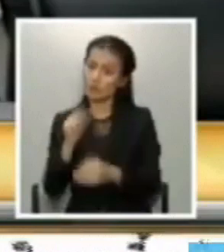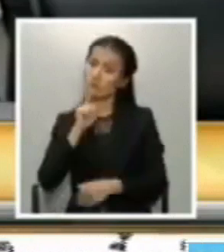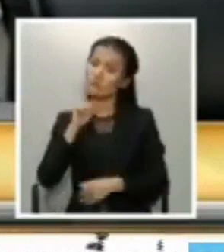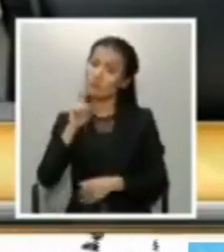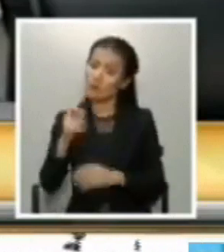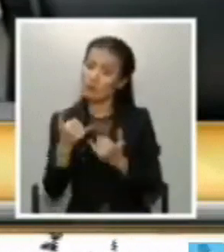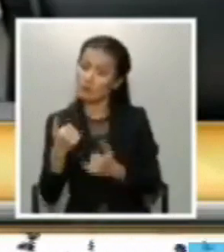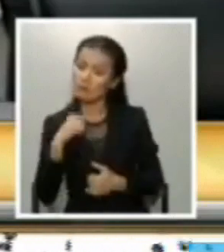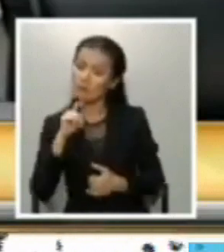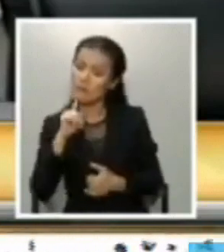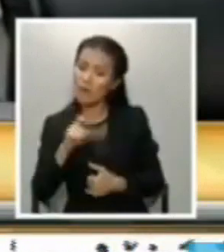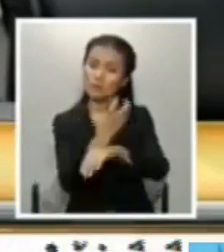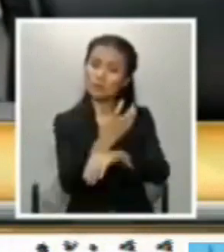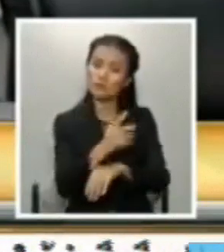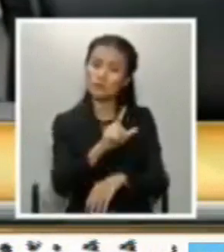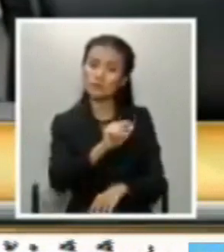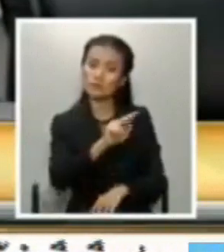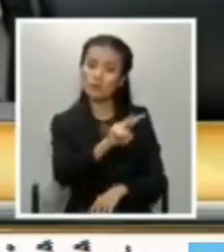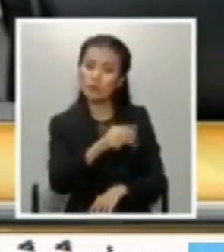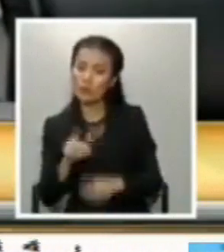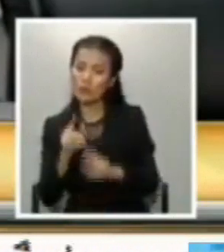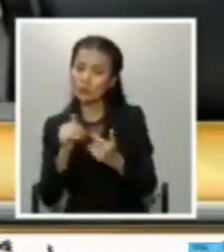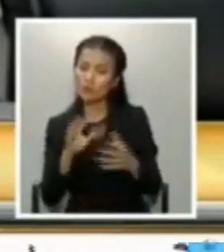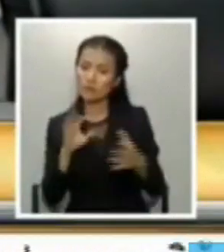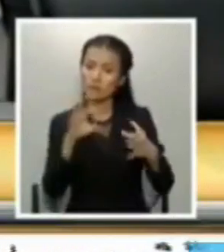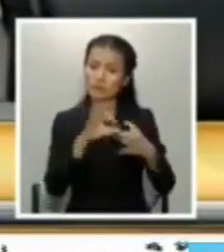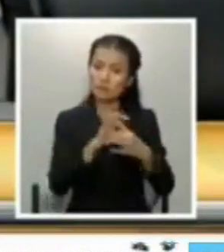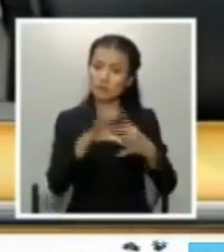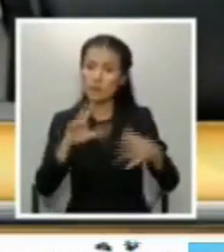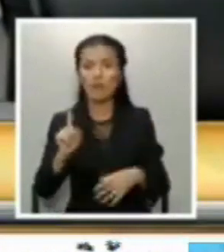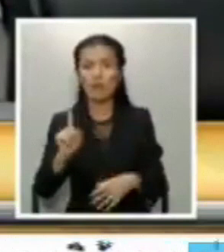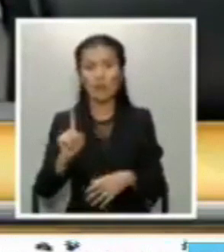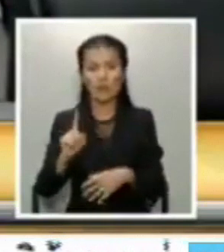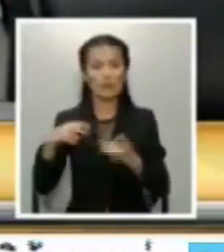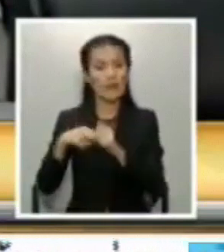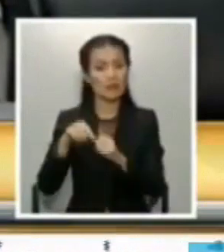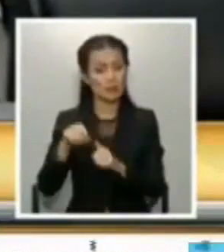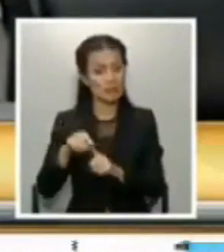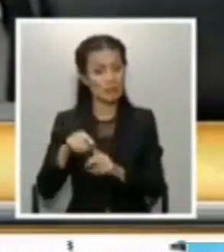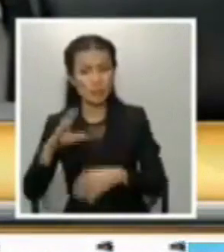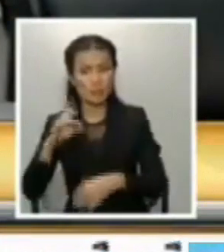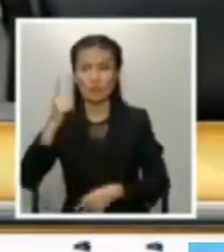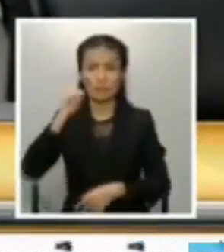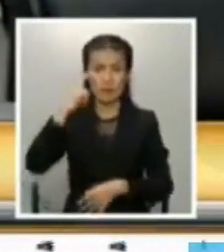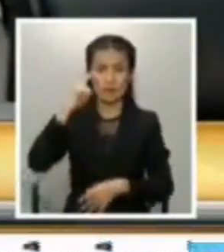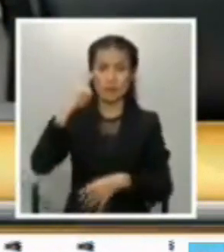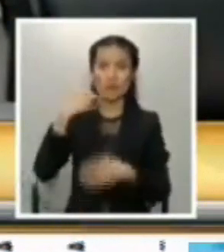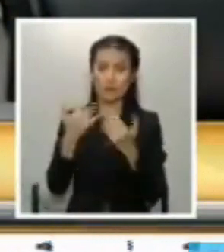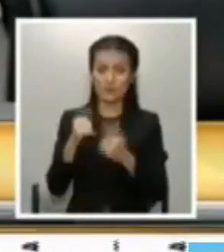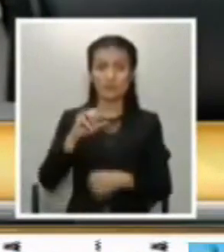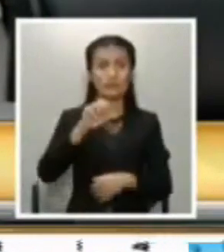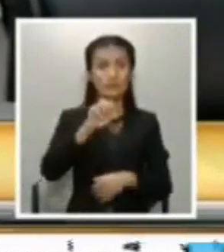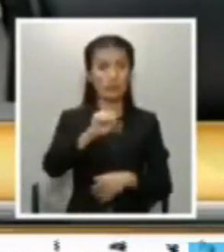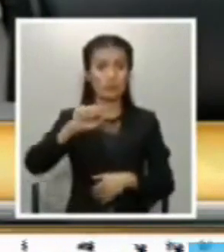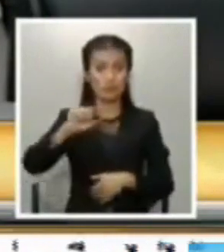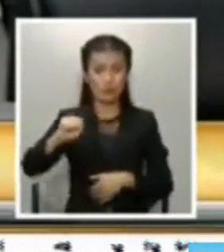ข้องกับเนชั่นหรือไม่ทราบเรื่องการแทรกแซงเรื่องนี้หรือไม่เรื่องส.ส.ถือหุ้นสื่อกำลังจะมีมาตรฐ